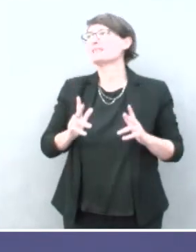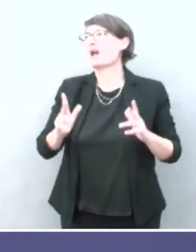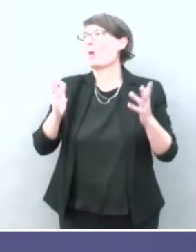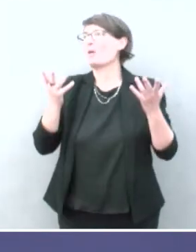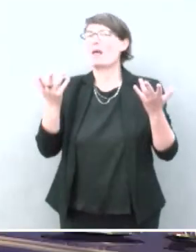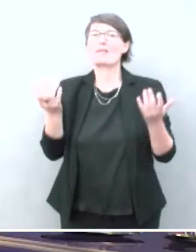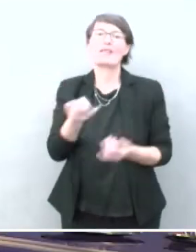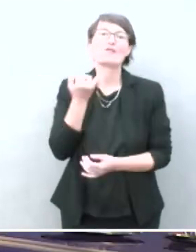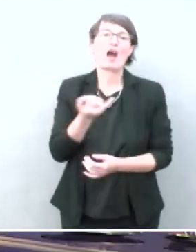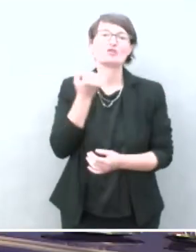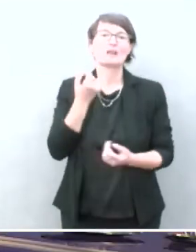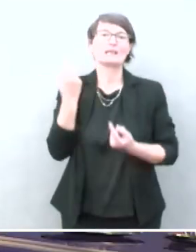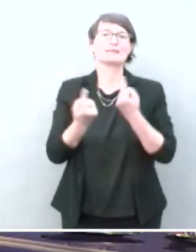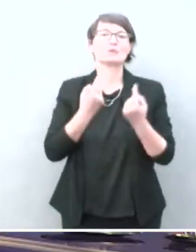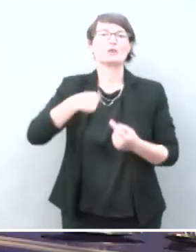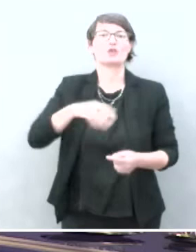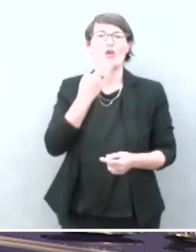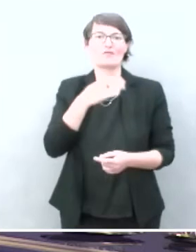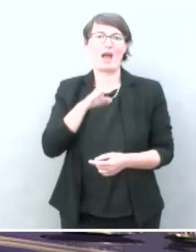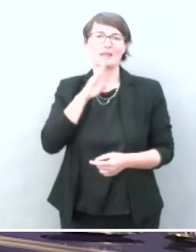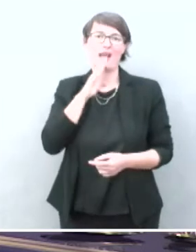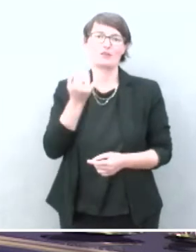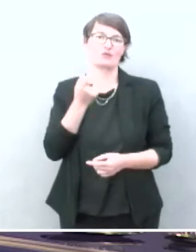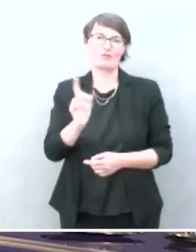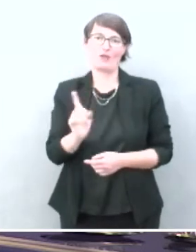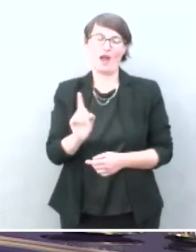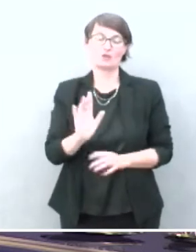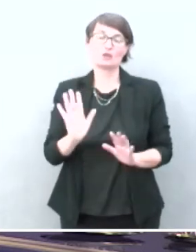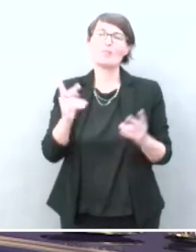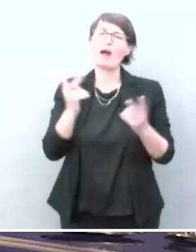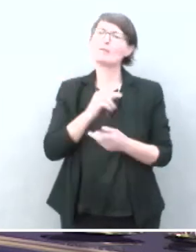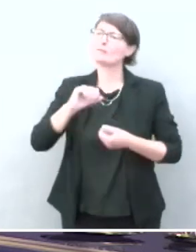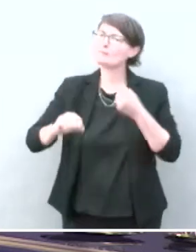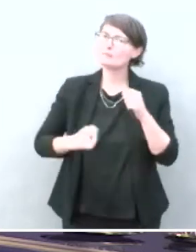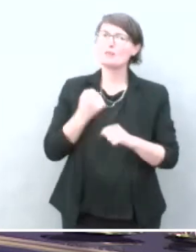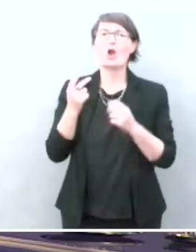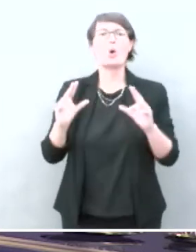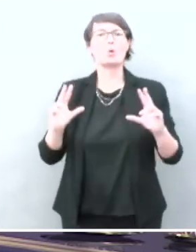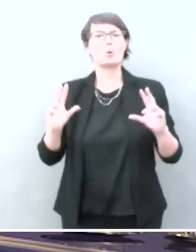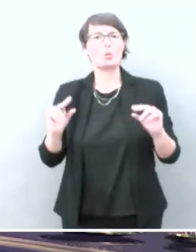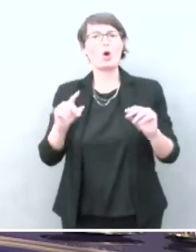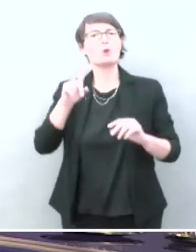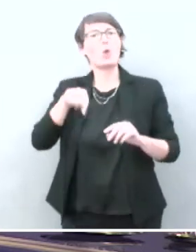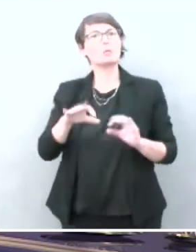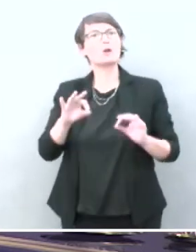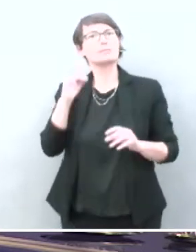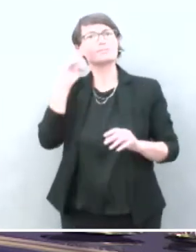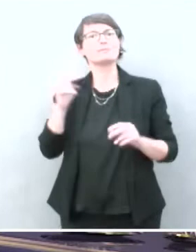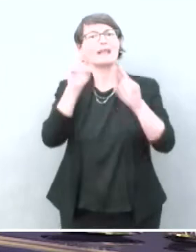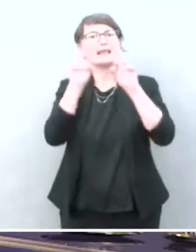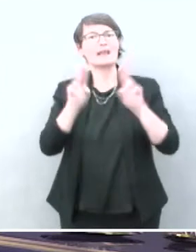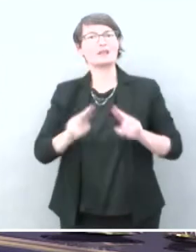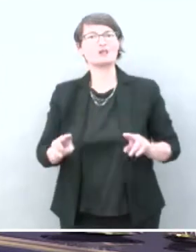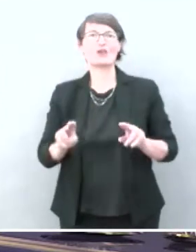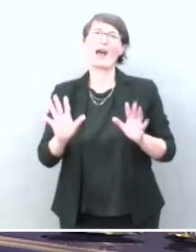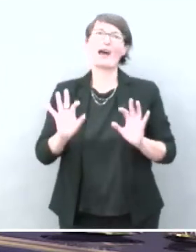noi, però è sicuramente vero che una nuova postura e a livello internazionale, una nuova